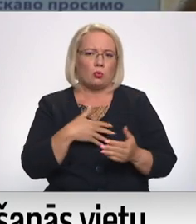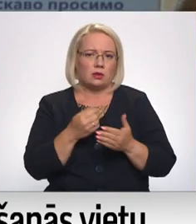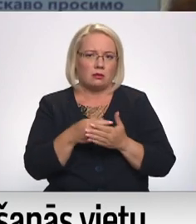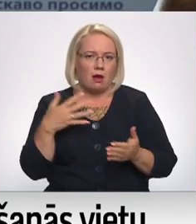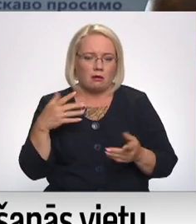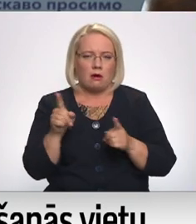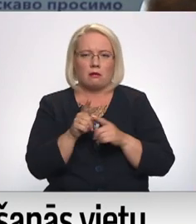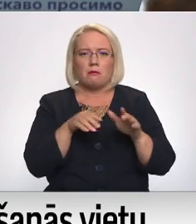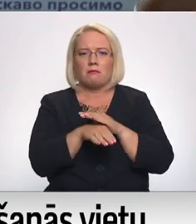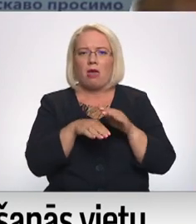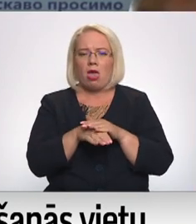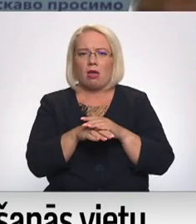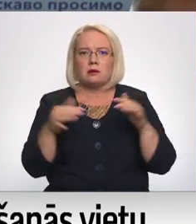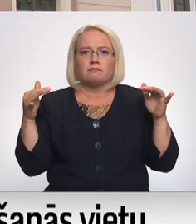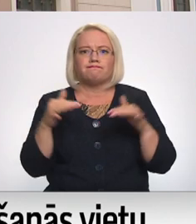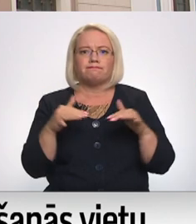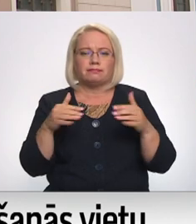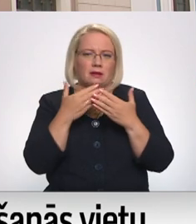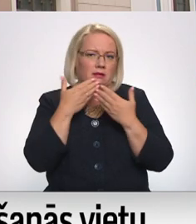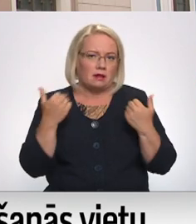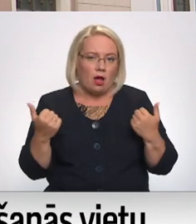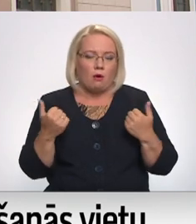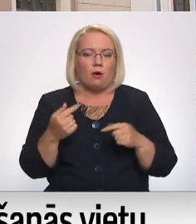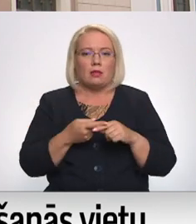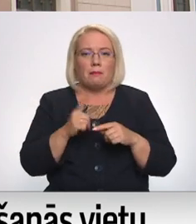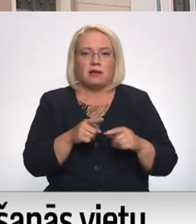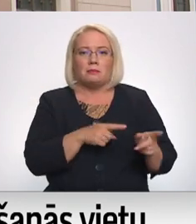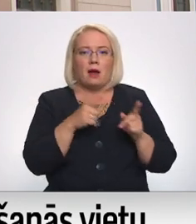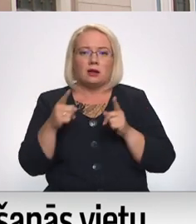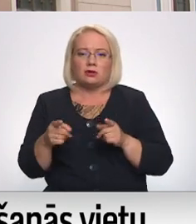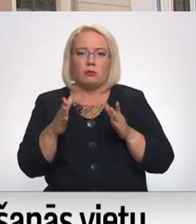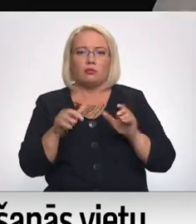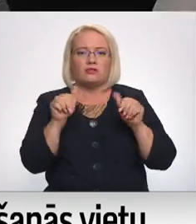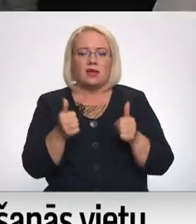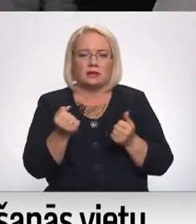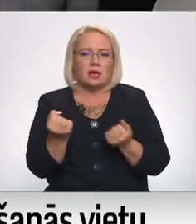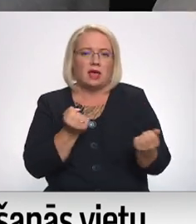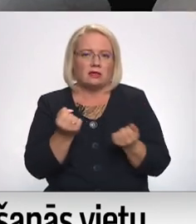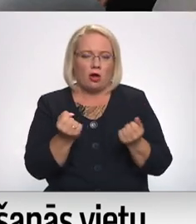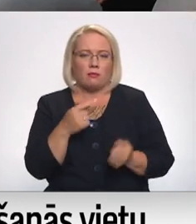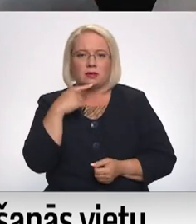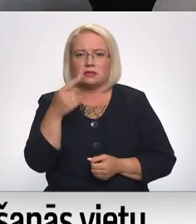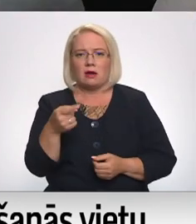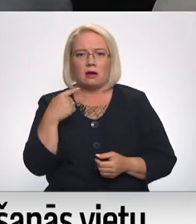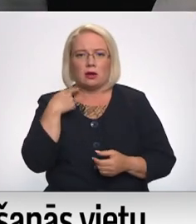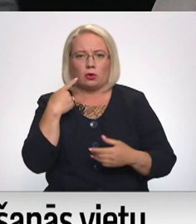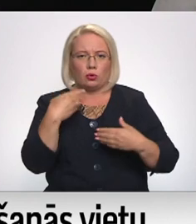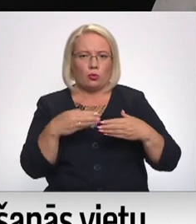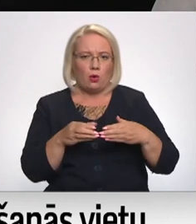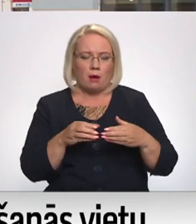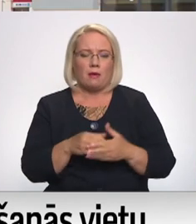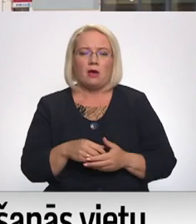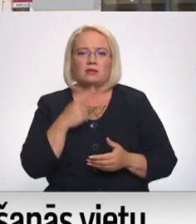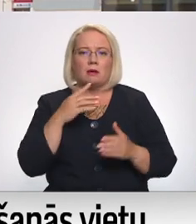Arī bēgļu plūsmas vairs nav tik lielas, tāpēc pārvākšanās būs veids, kā ietaupīt, norāda domē. Apkurināt šo